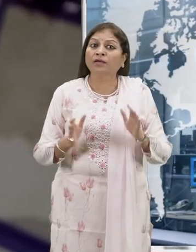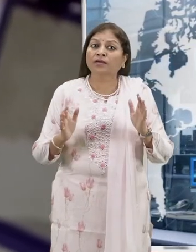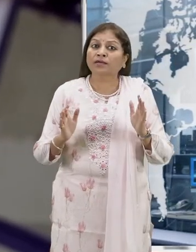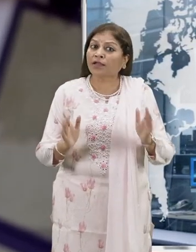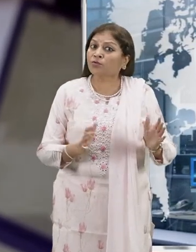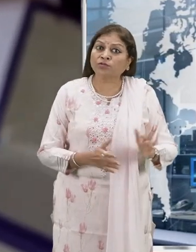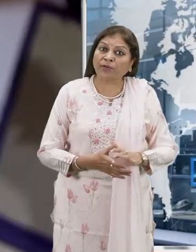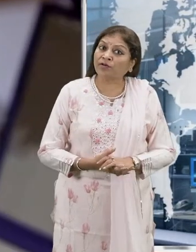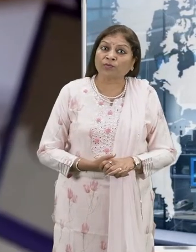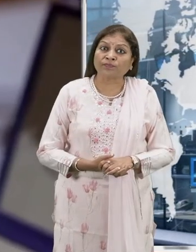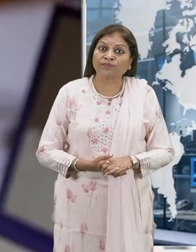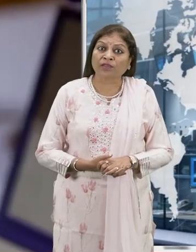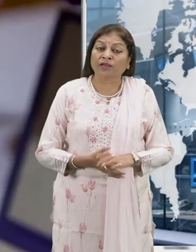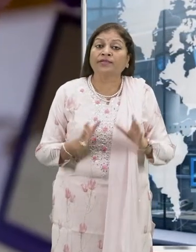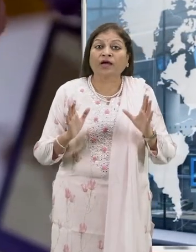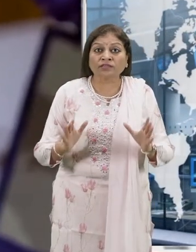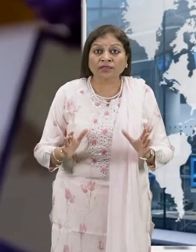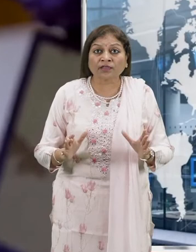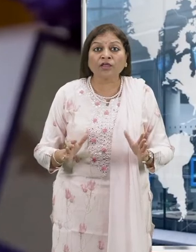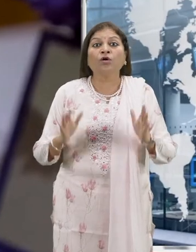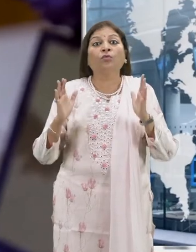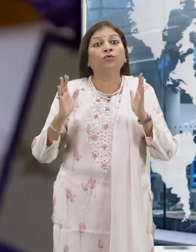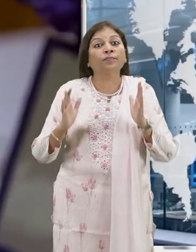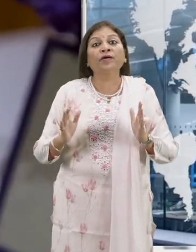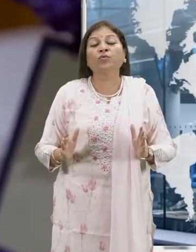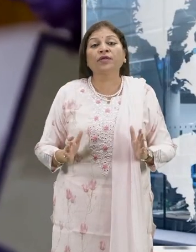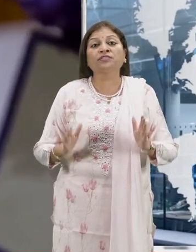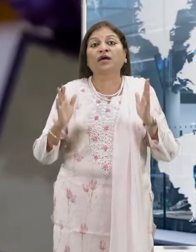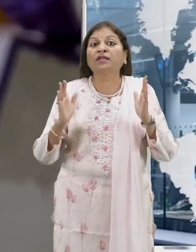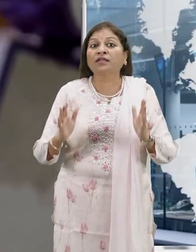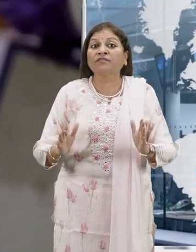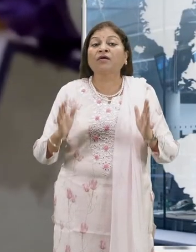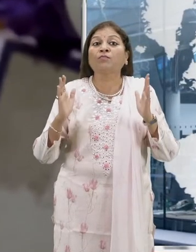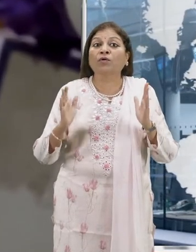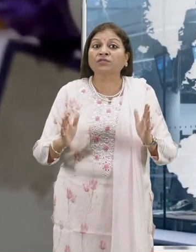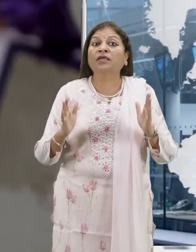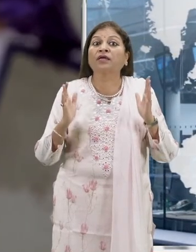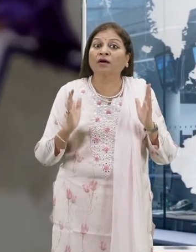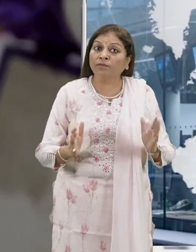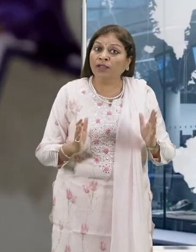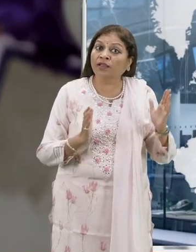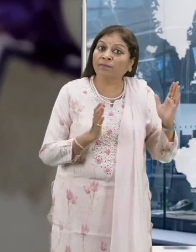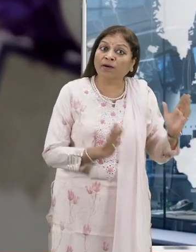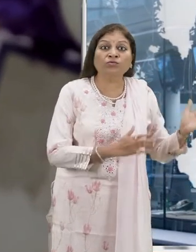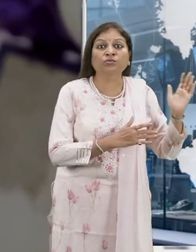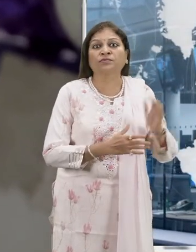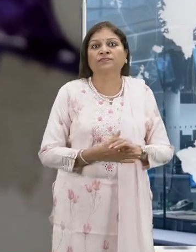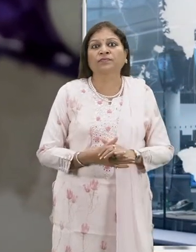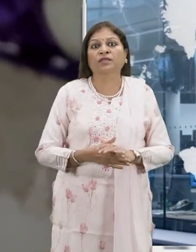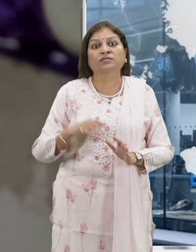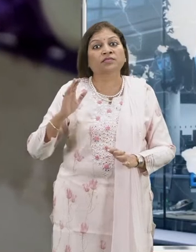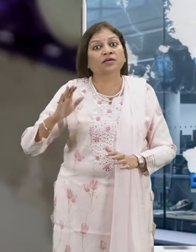लिया। कई उत्पीड़नों, यहां तक कि उन पर हुए जानलेवा मौत के हमले के